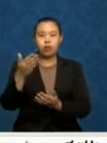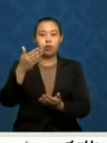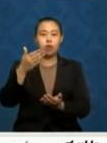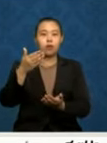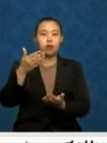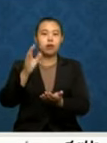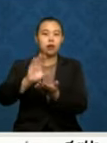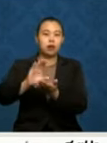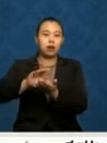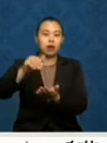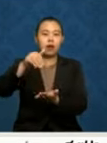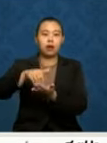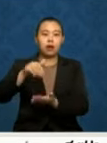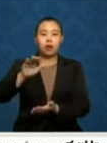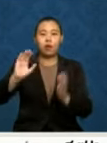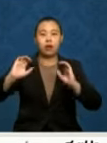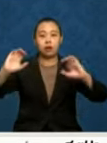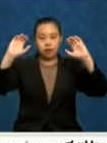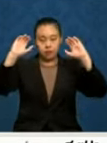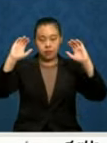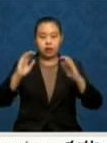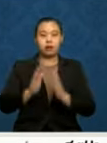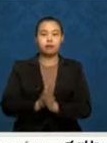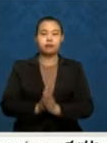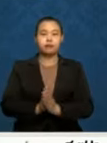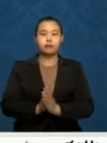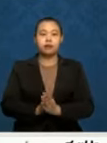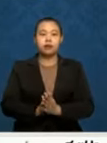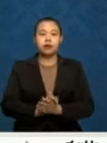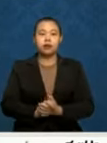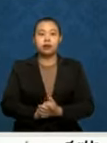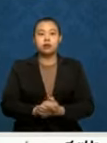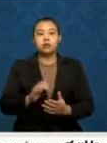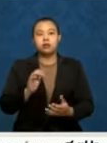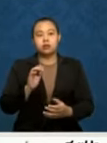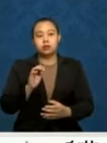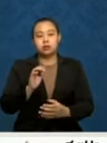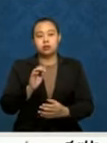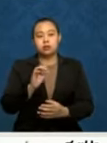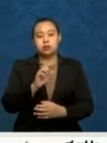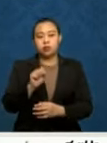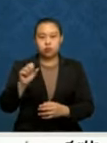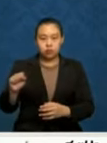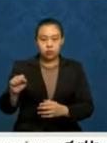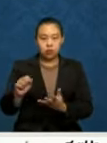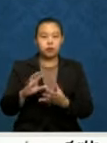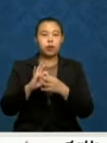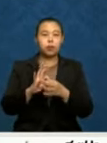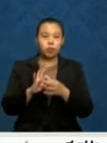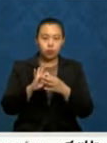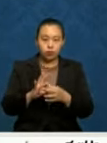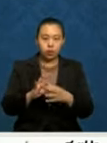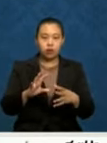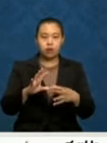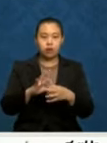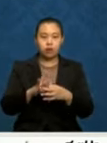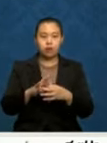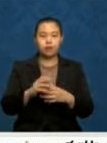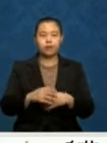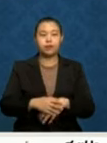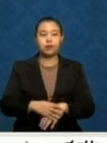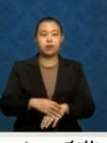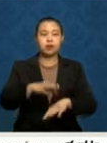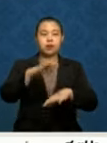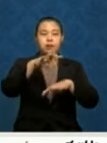รัฐบาลครับขอและในส่วนกังวลของท่านสมาชิกที่บอกว่ากรณีสมาชิกบางท่านที่ดำรงตำแหน่งต่อเนื่องนะ